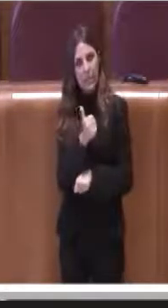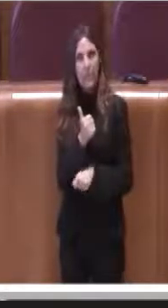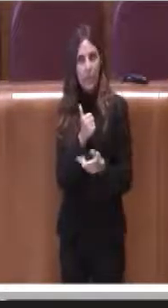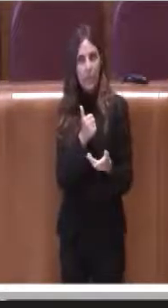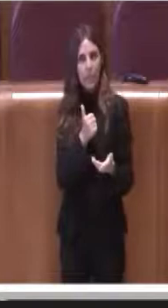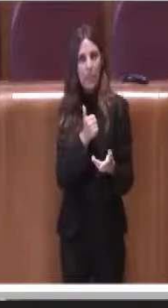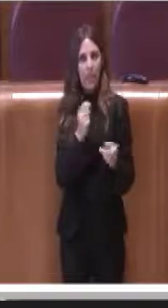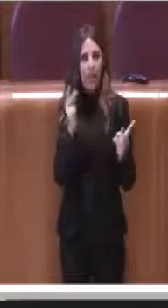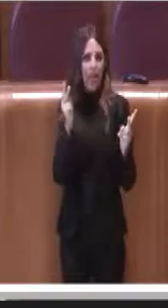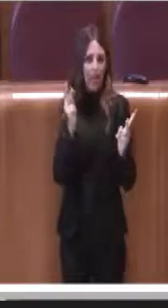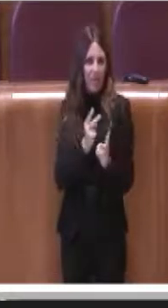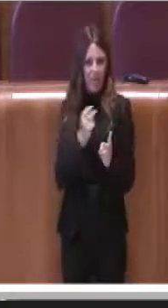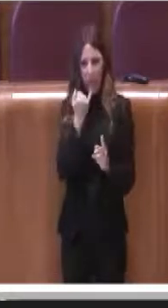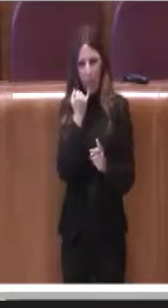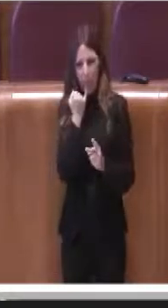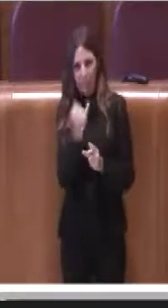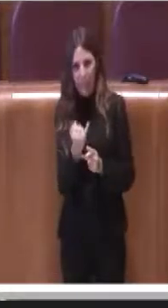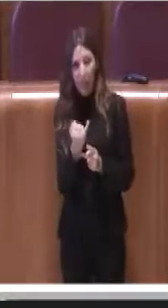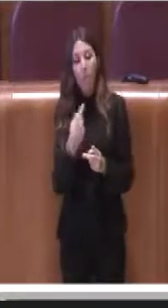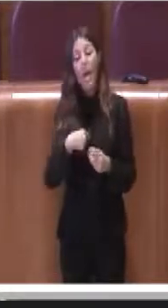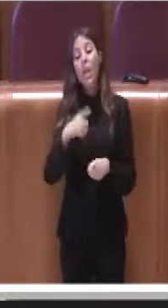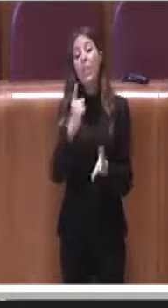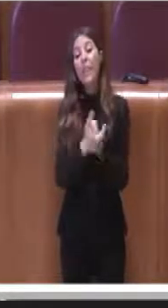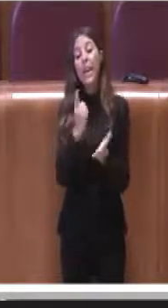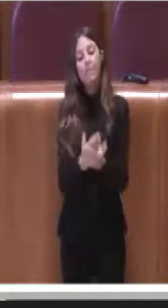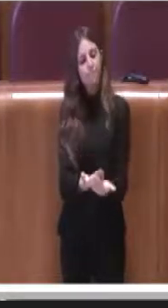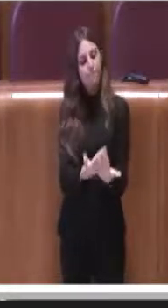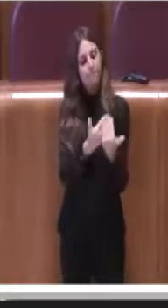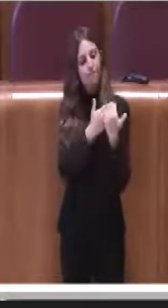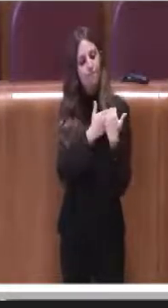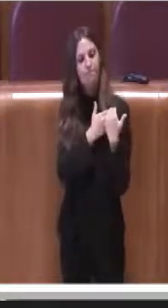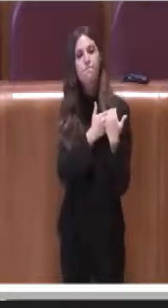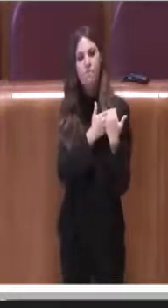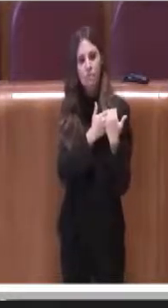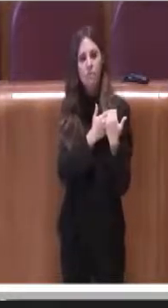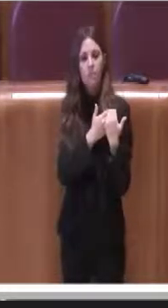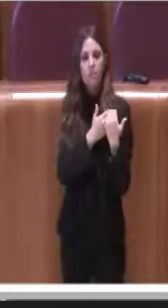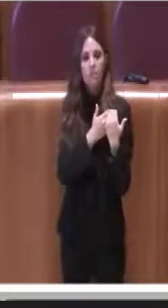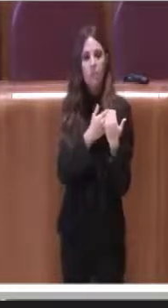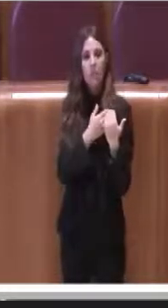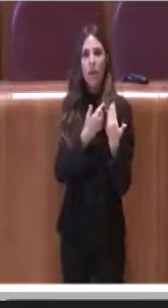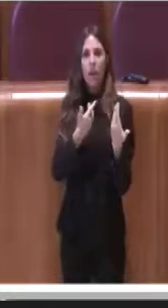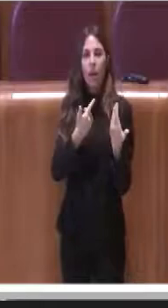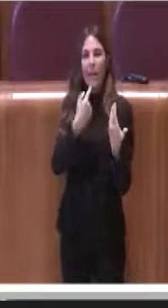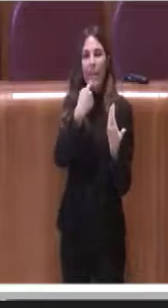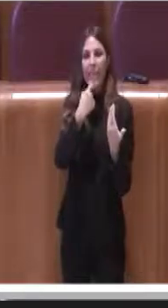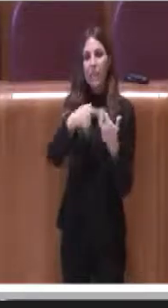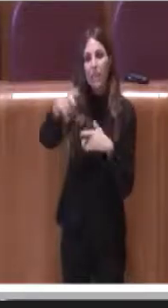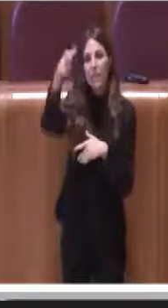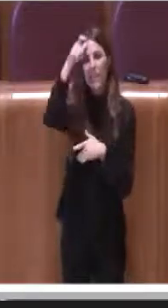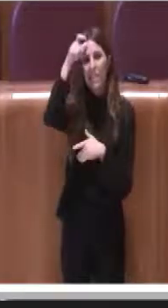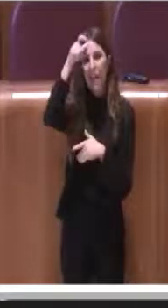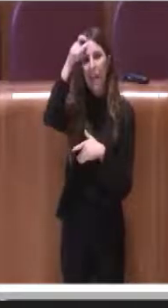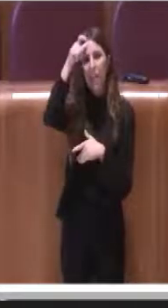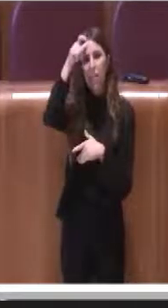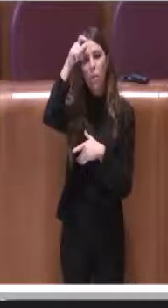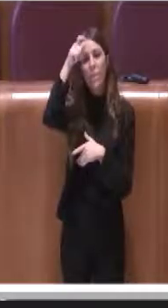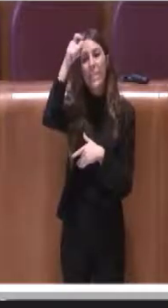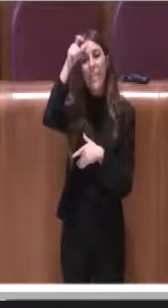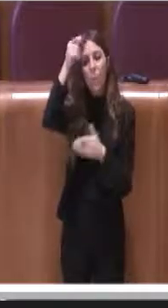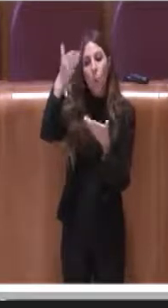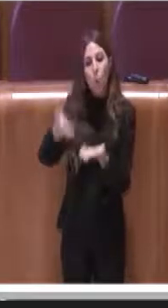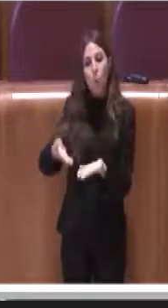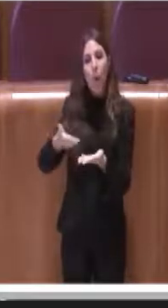dire, io devo dare la responsabilità e mi assumo la responsabilità anche di quello che dico allo stato